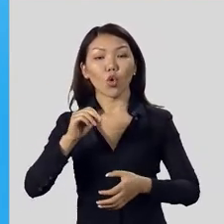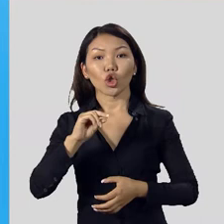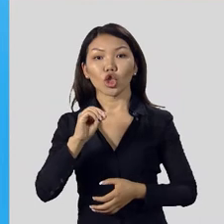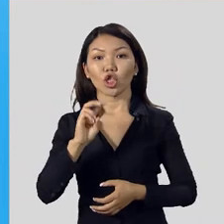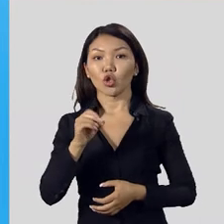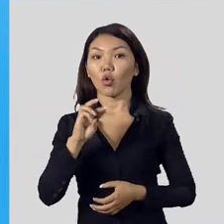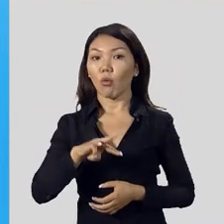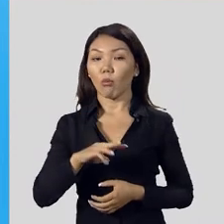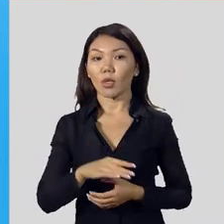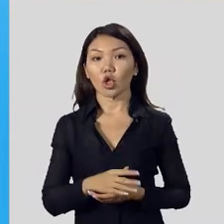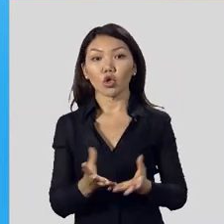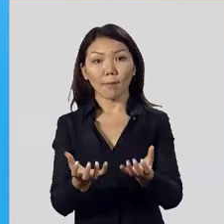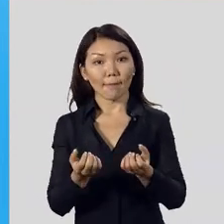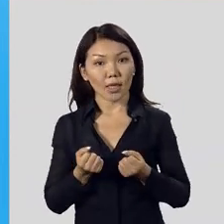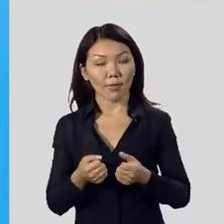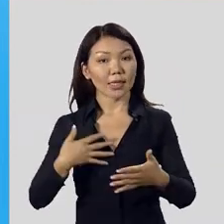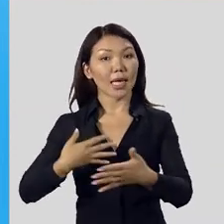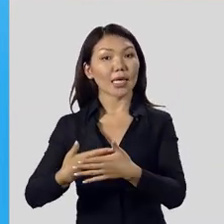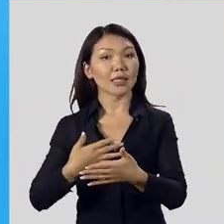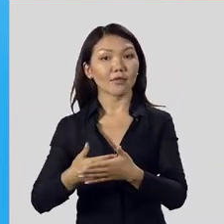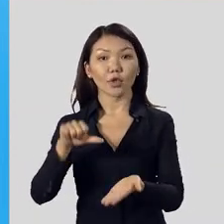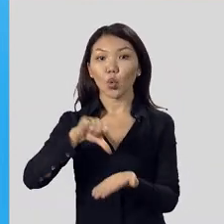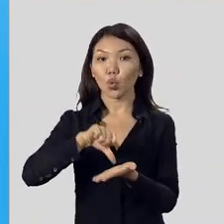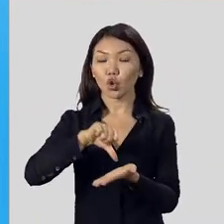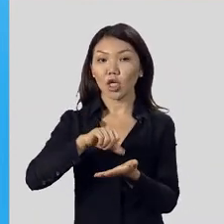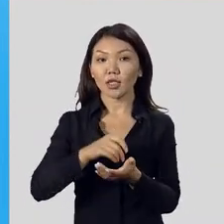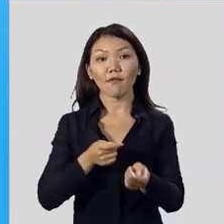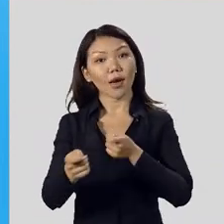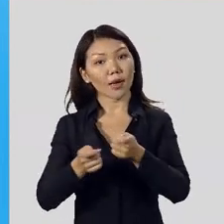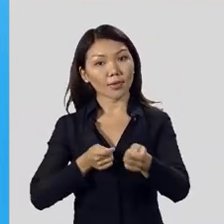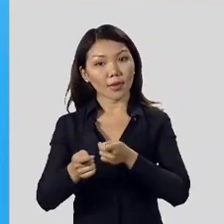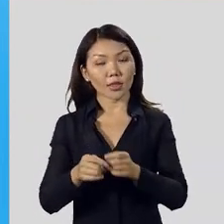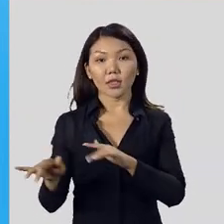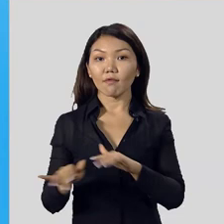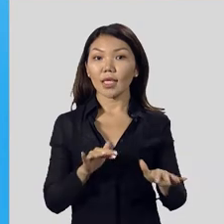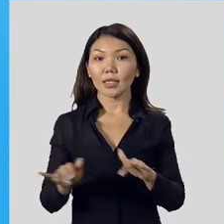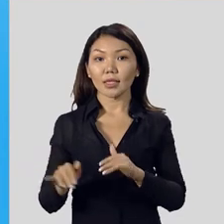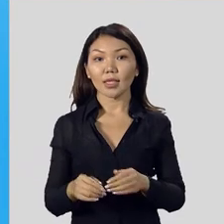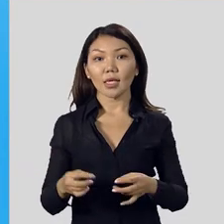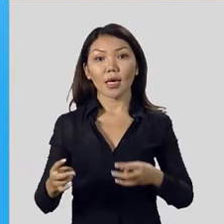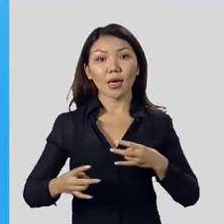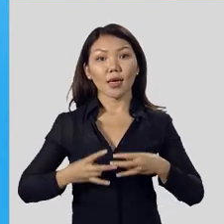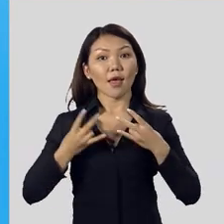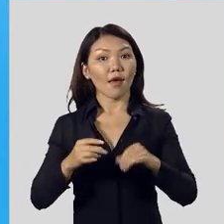так что он принимает активное участие и в координации двигательных рефлексов.